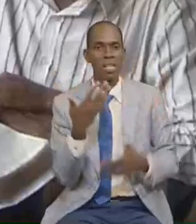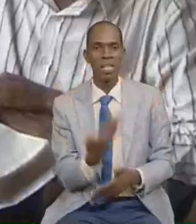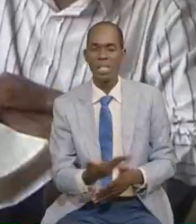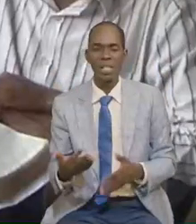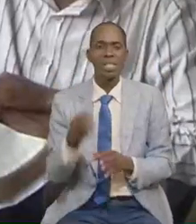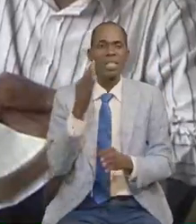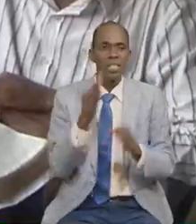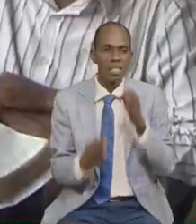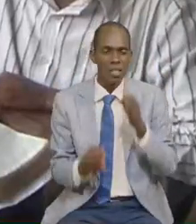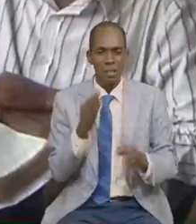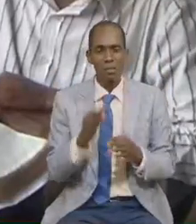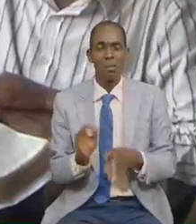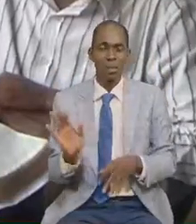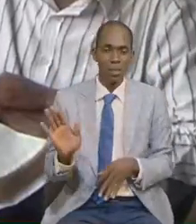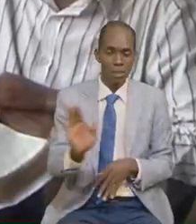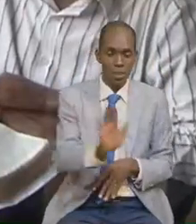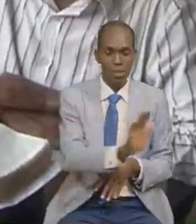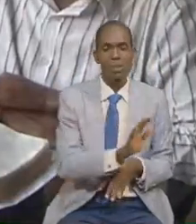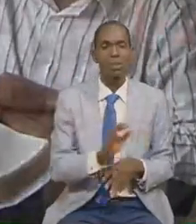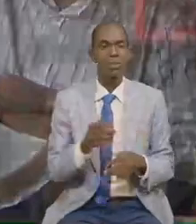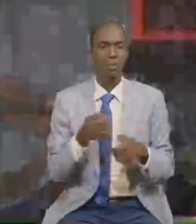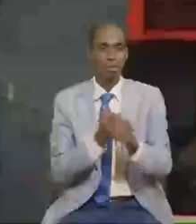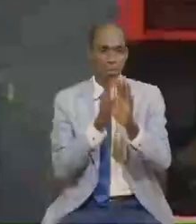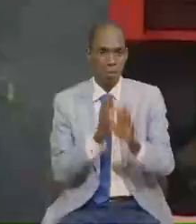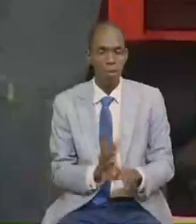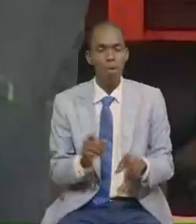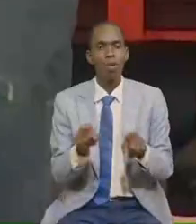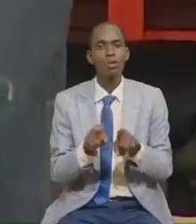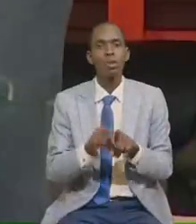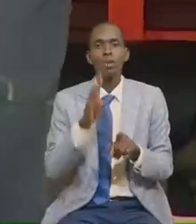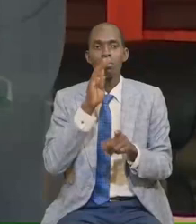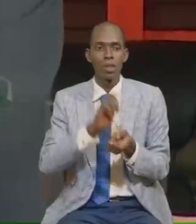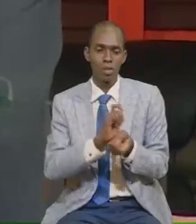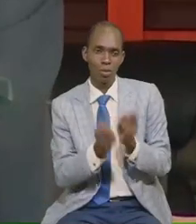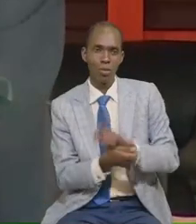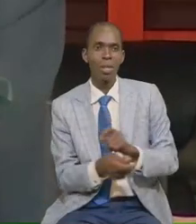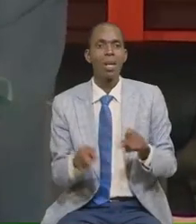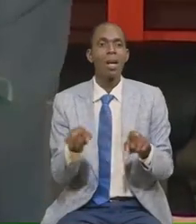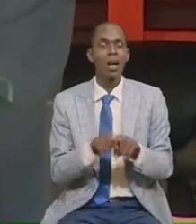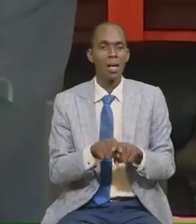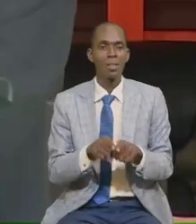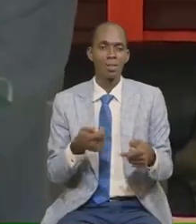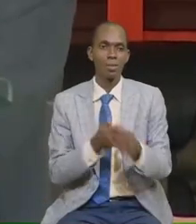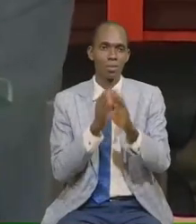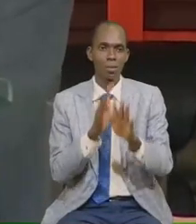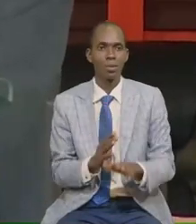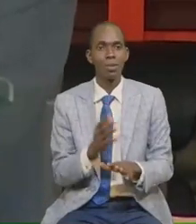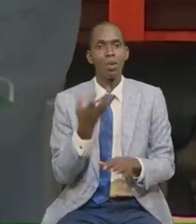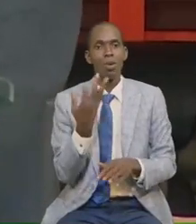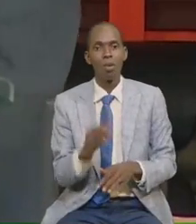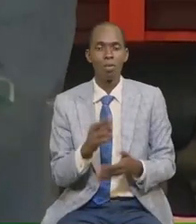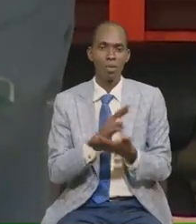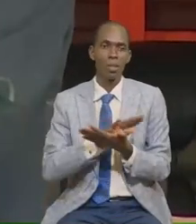en ministre de justice le fait sera selon les